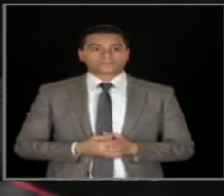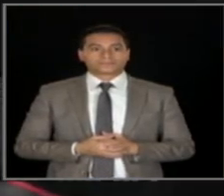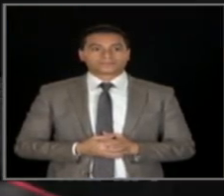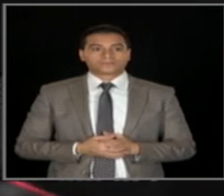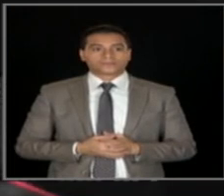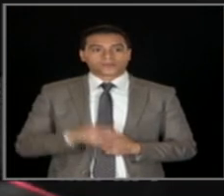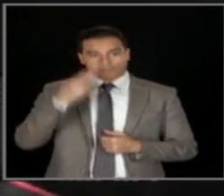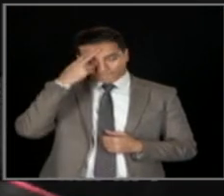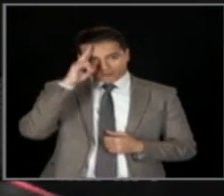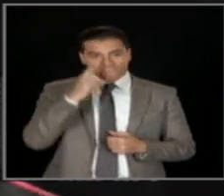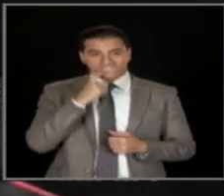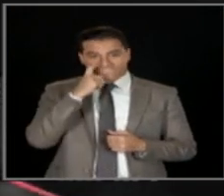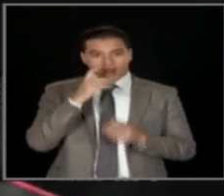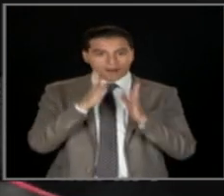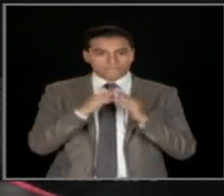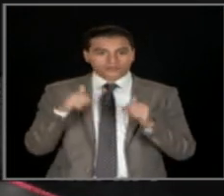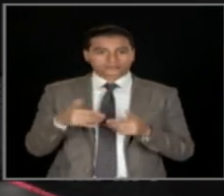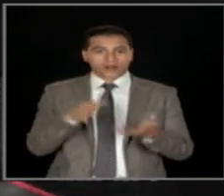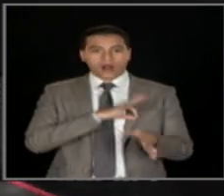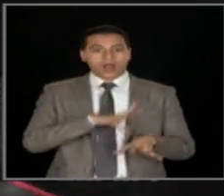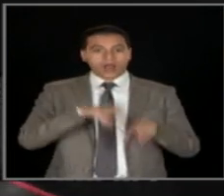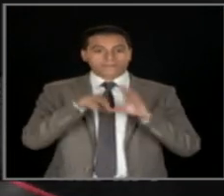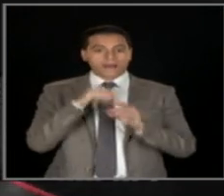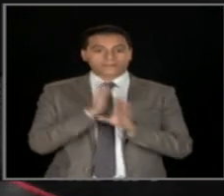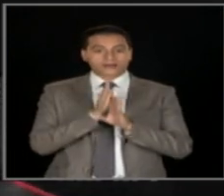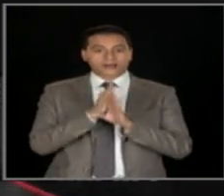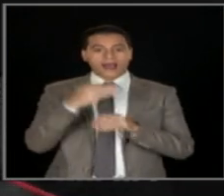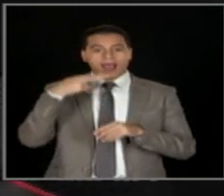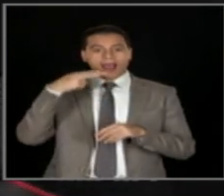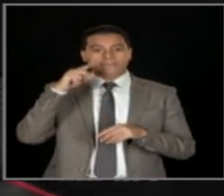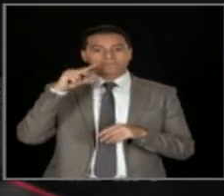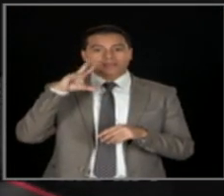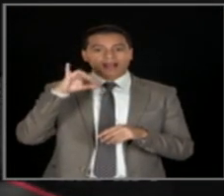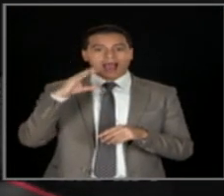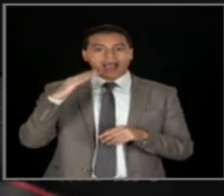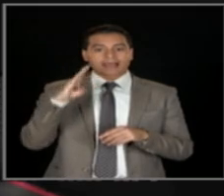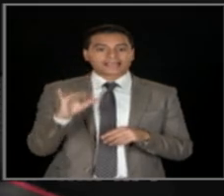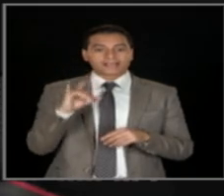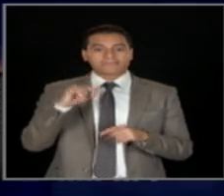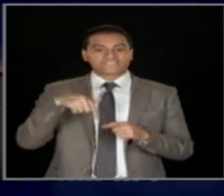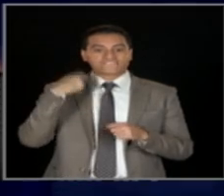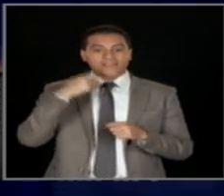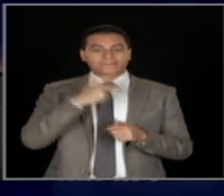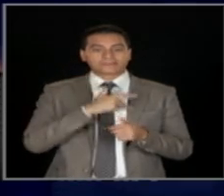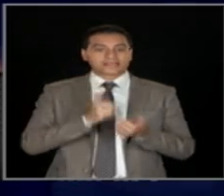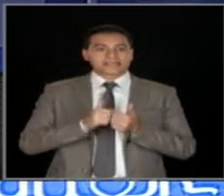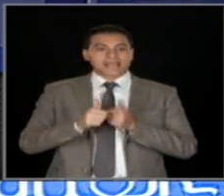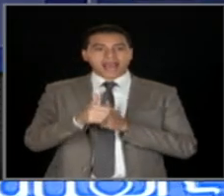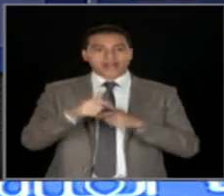من هو الفنان المصري الراحل الذي قام بدور عبد الحكيم في فيلم جري